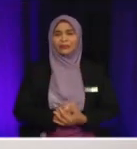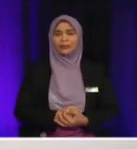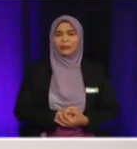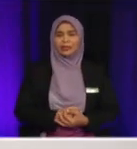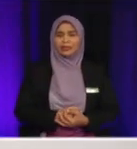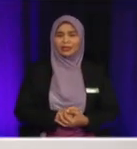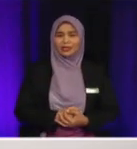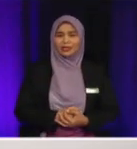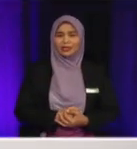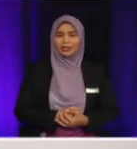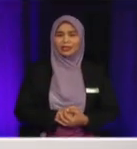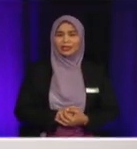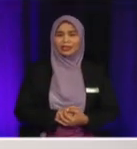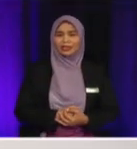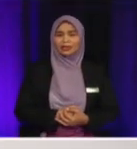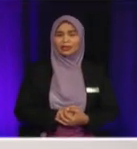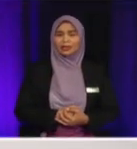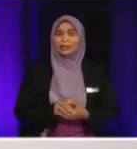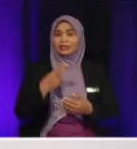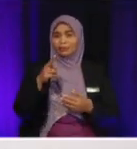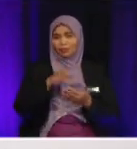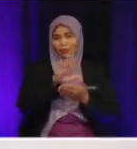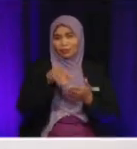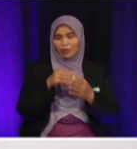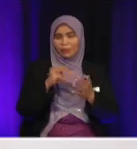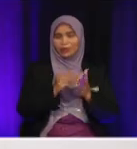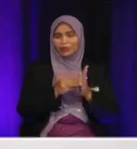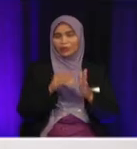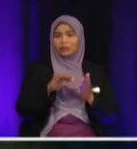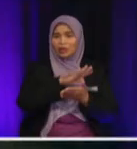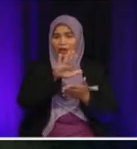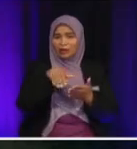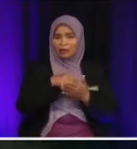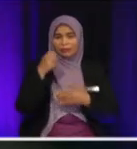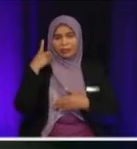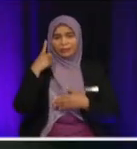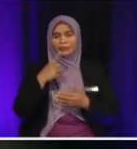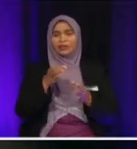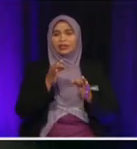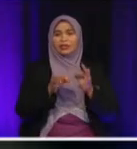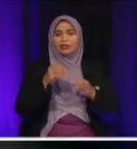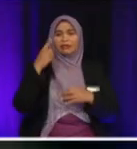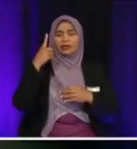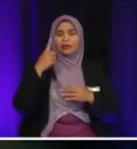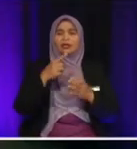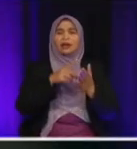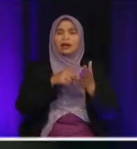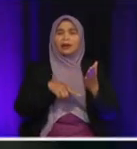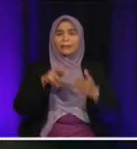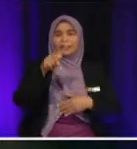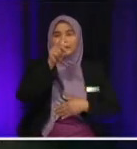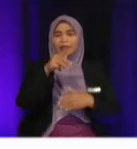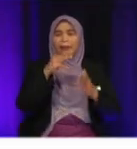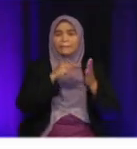semua Aiman. Alhamdulillah. Okey, kita kalau gitu saya nak teruskan kepada uji minda. Kalau faham, kita cuba jawab soalan ini. Okey. Apakah